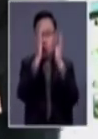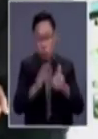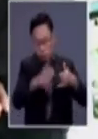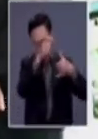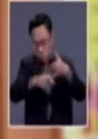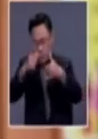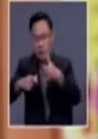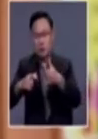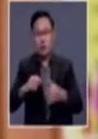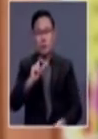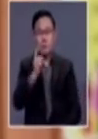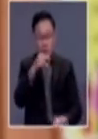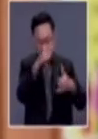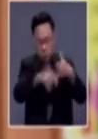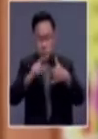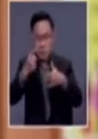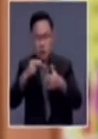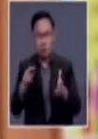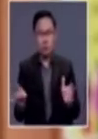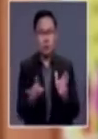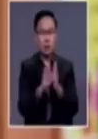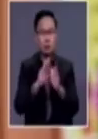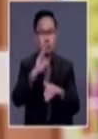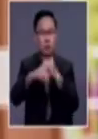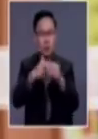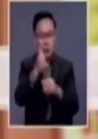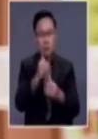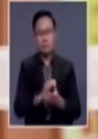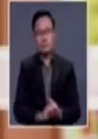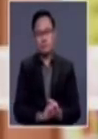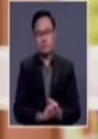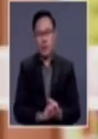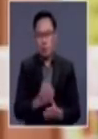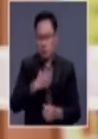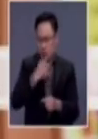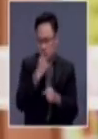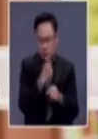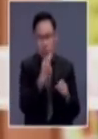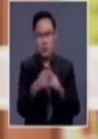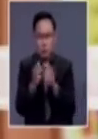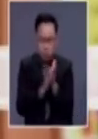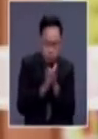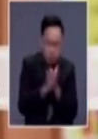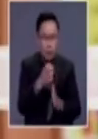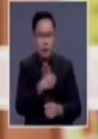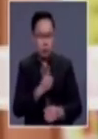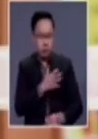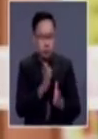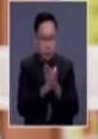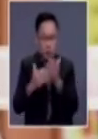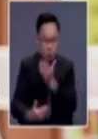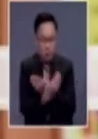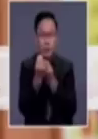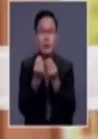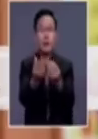านี้ SP เหล่านี้ที่เข้ามาเนี่ยเป็นคนหนุ่มสาวเขามีจิตอาสาเขาอยากทำงานเพื่อสังคมเปิดโอกาสให้เขาเถอะครับแล้ว